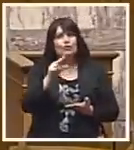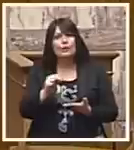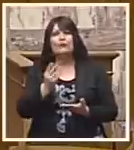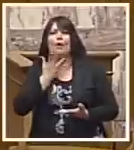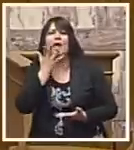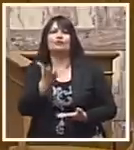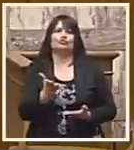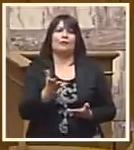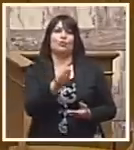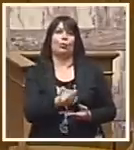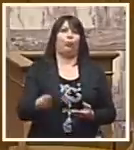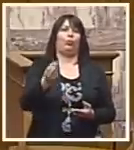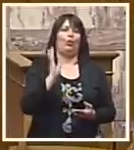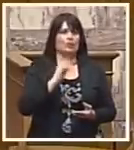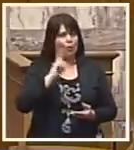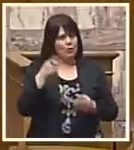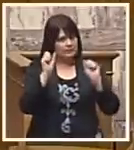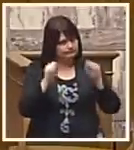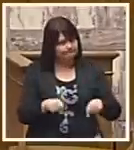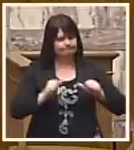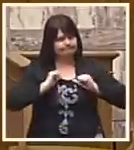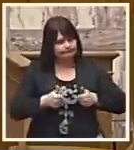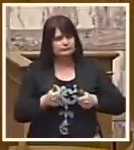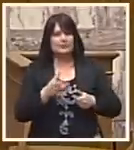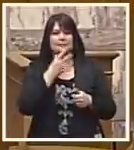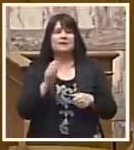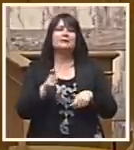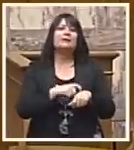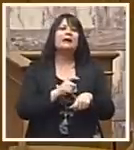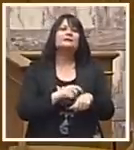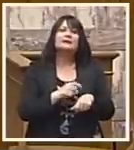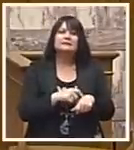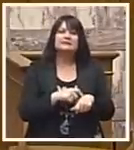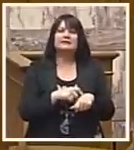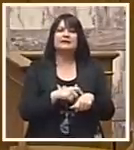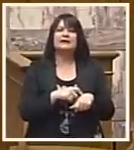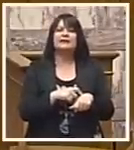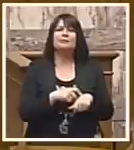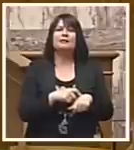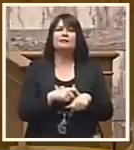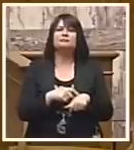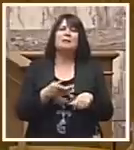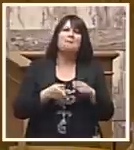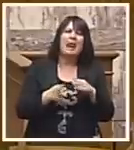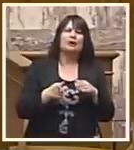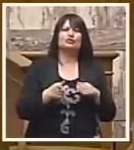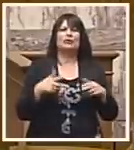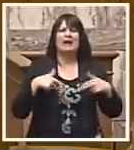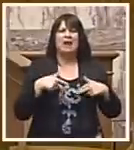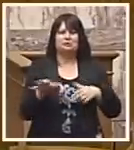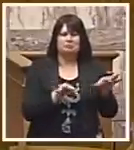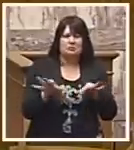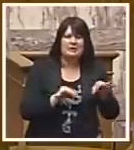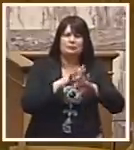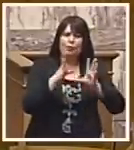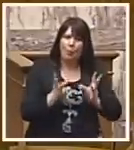Να πάρουμε όλη τη γενναία απόφαση να μειώσουμε ένα αναποτελεσματικό, αντιπαραγωγικό, πελατειακά διωγγωμένο κράτος που η πατρίδα